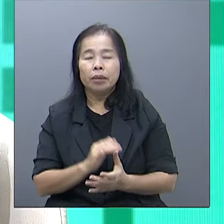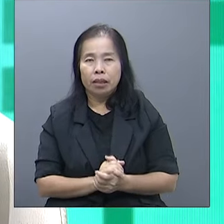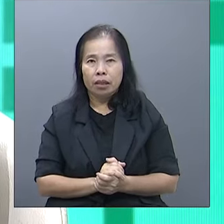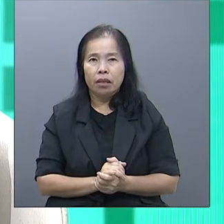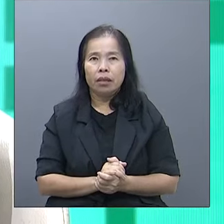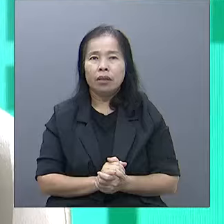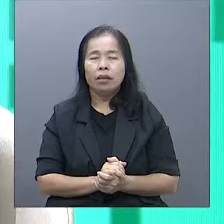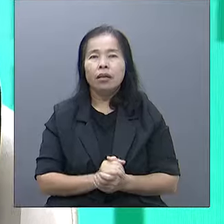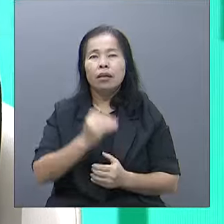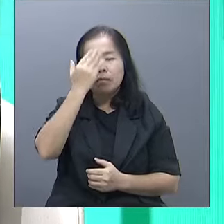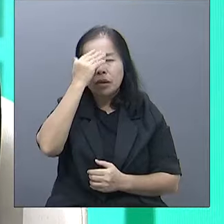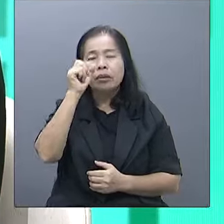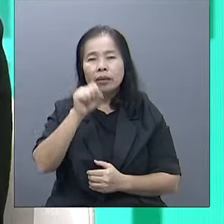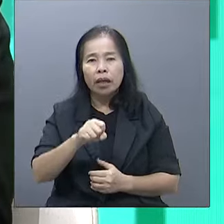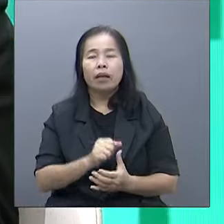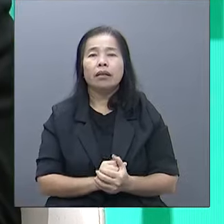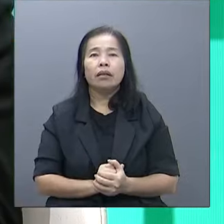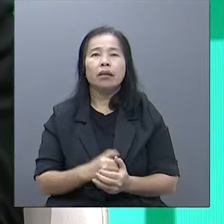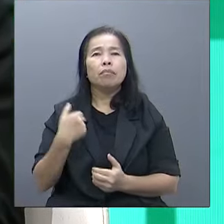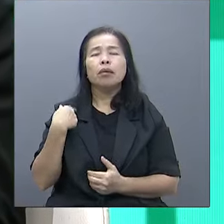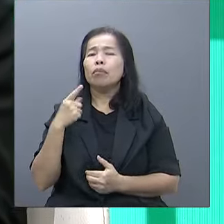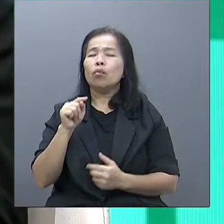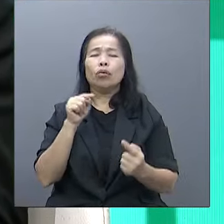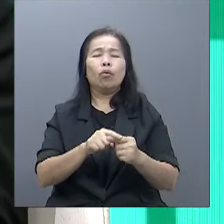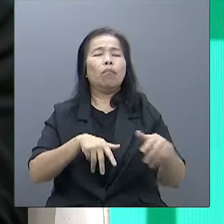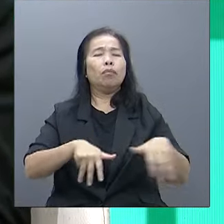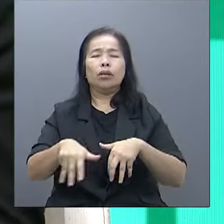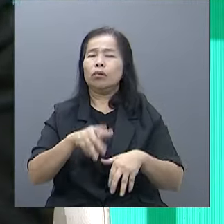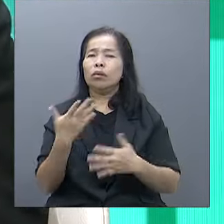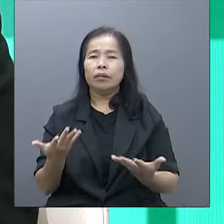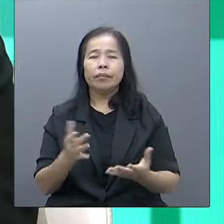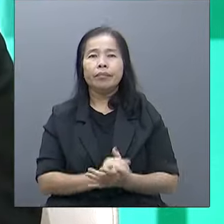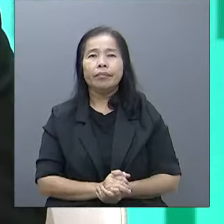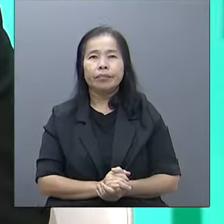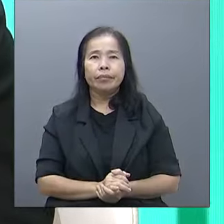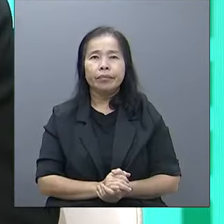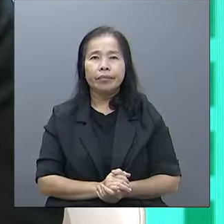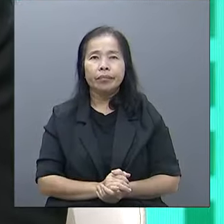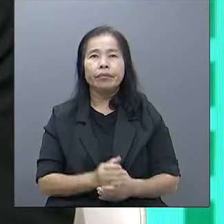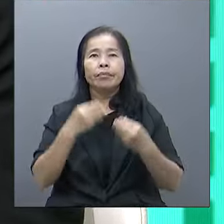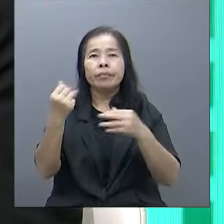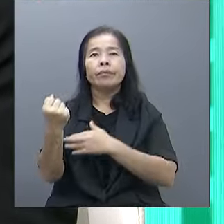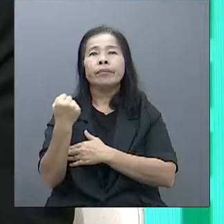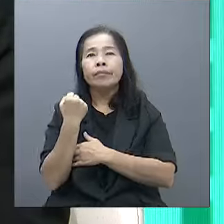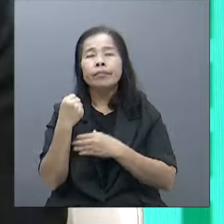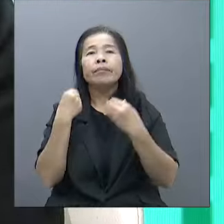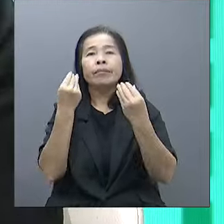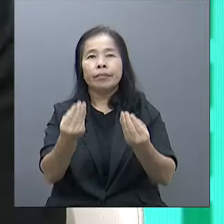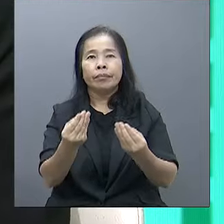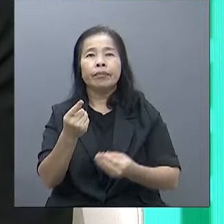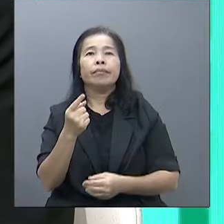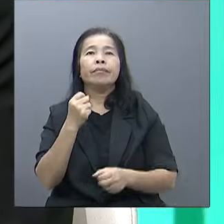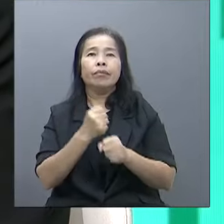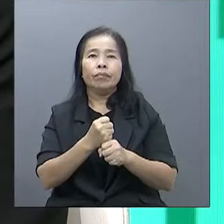ได้ เพราะถ้าทำอย่างนี้มันเกิดประโยชน์กับประชาชนทั้งนั้นเลยนะครับนะฮะแล้วก็ถือว่าเป็นอำนาจหน้าที่เราสามารถทำได้เล